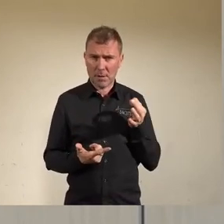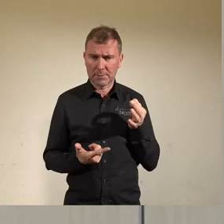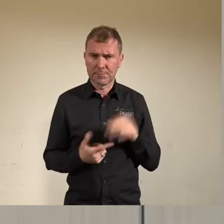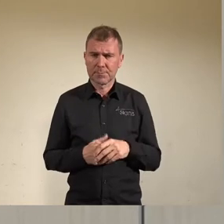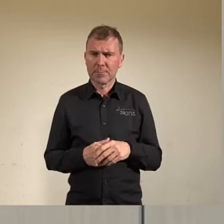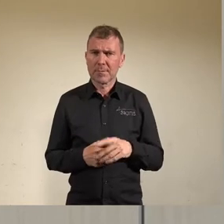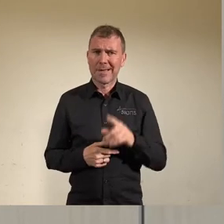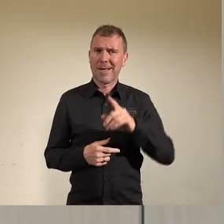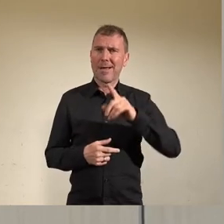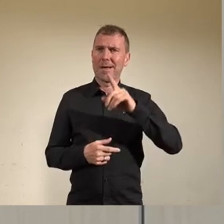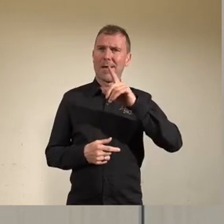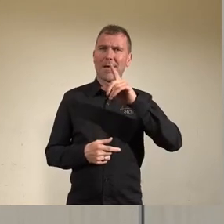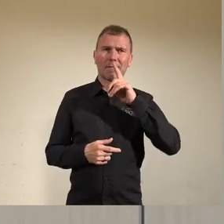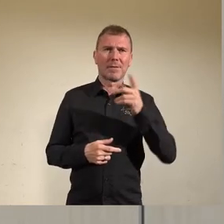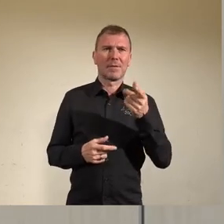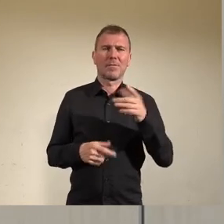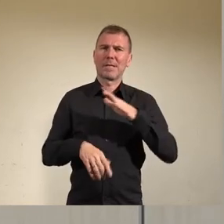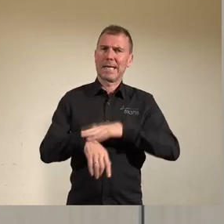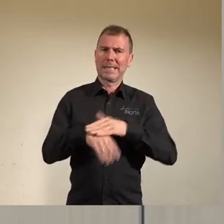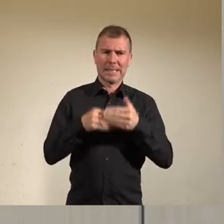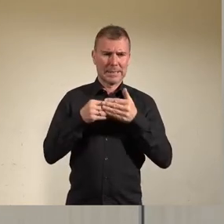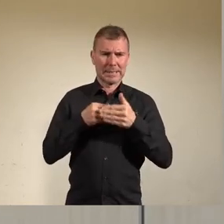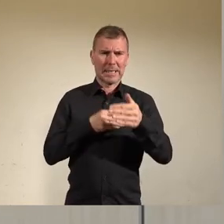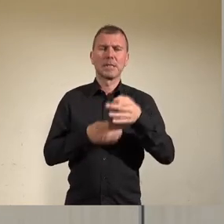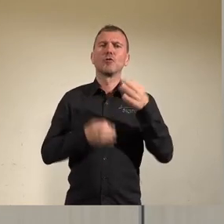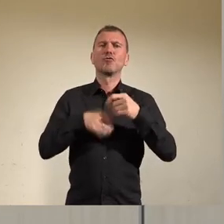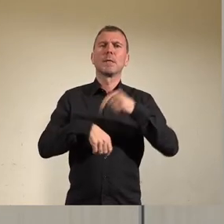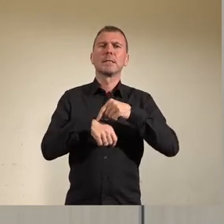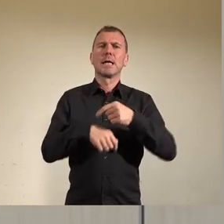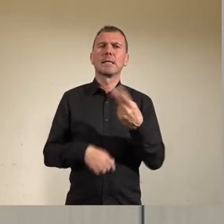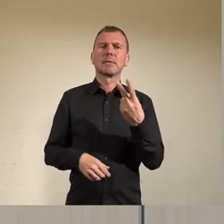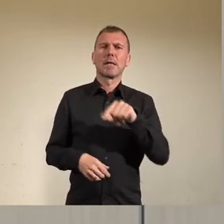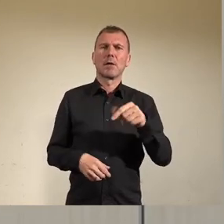für den Fall und für die Zeit der Spielzeit